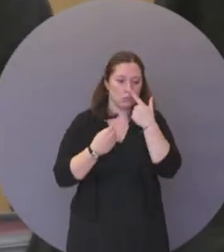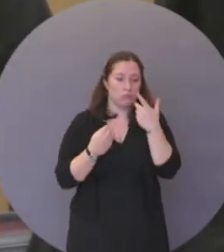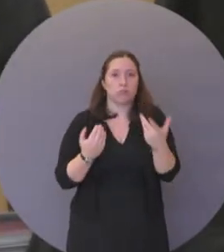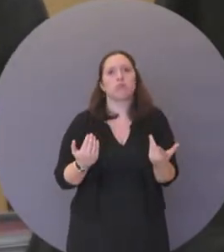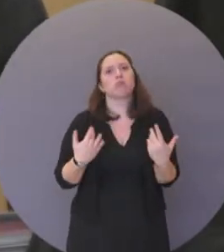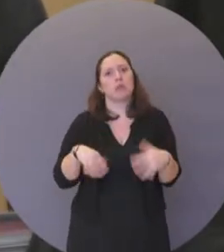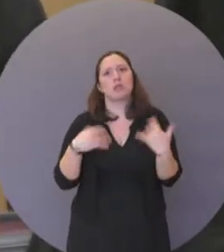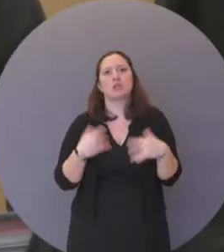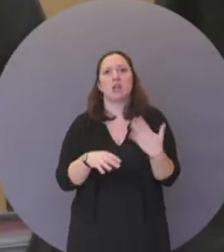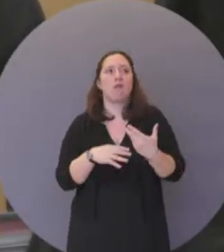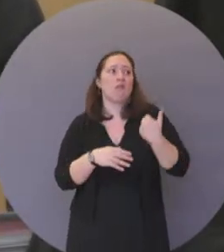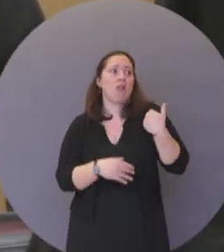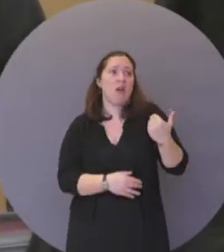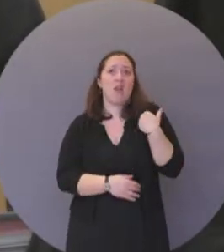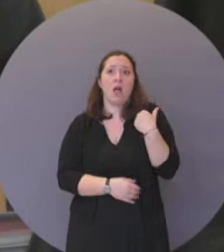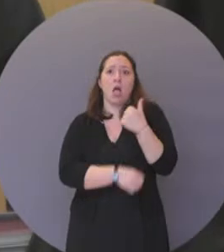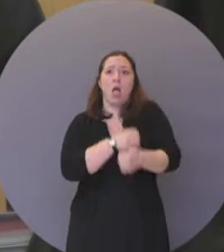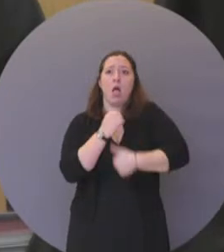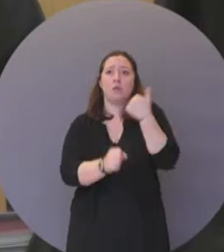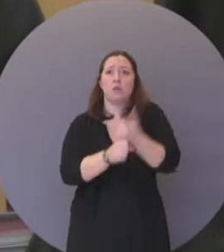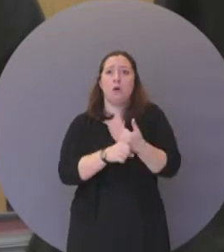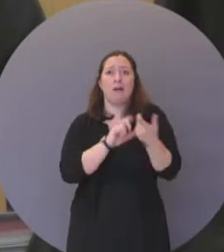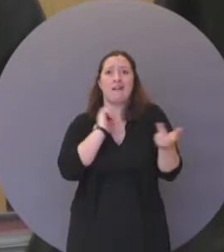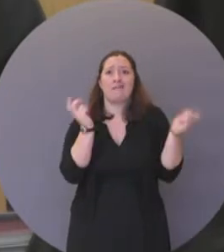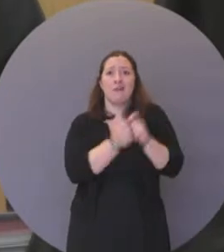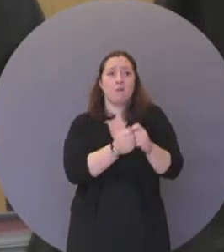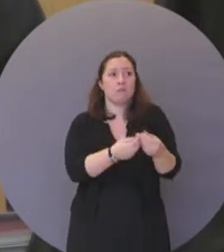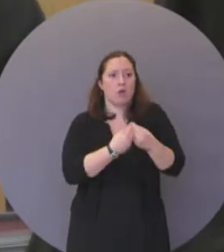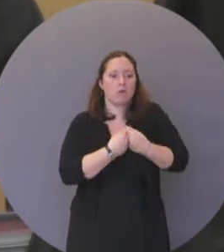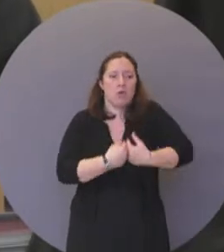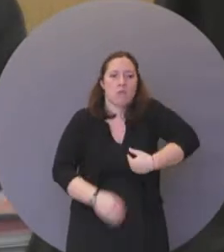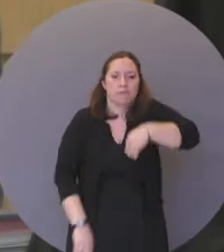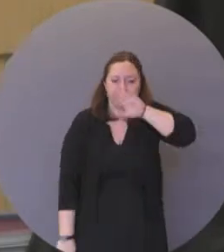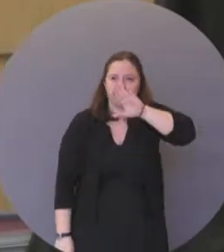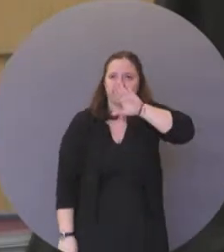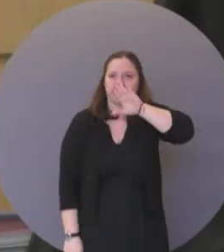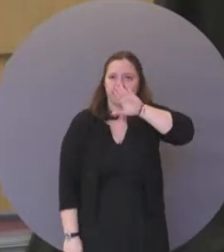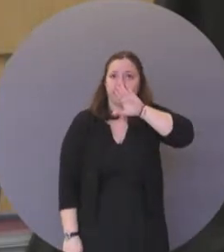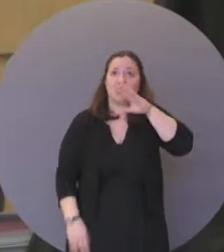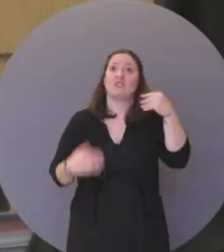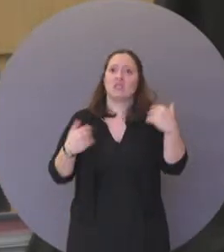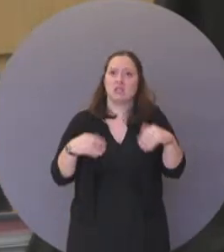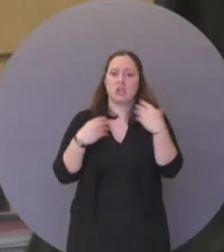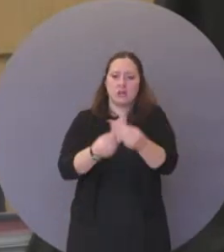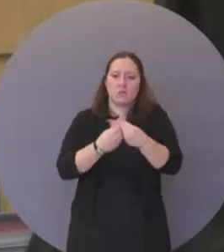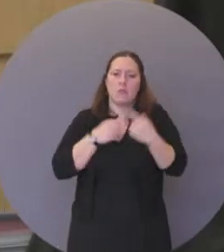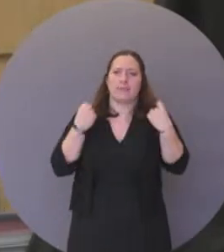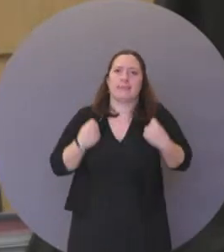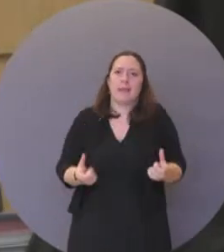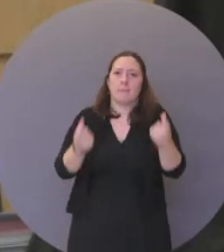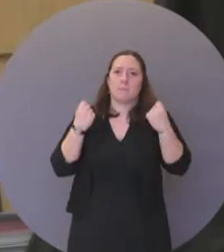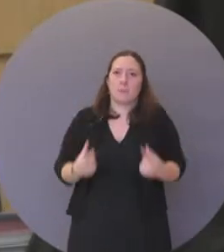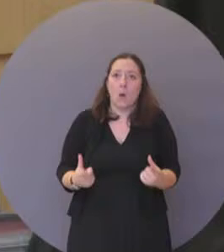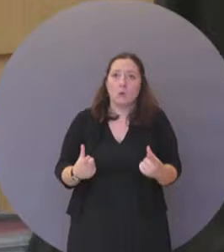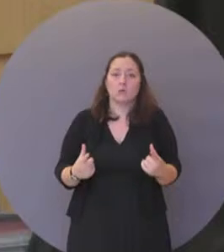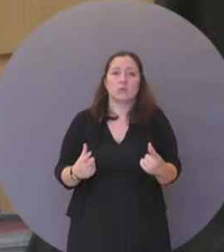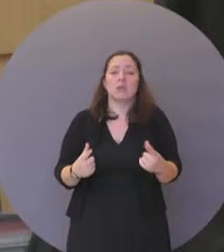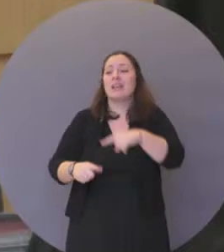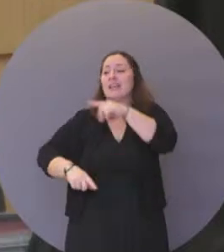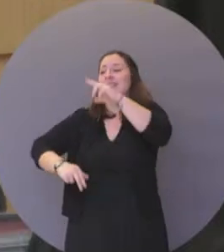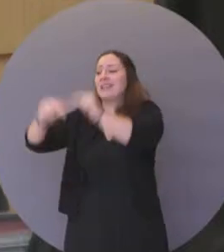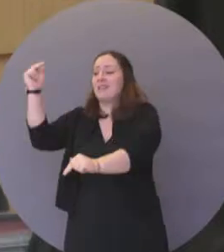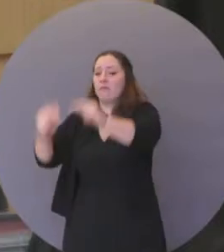d'il y a seulement une année laquelle avait déjà creusé les inégalités de